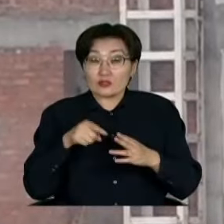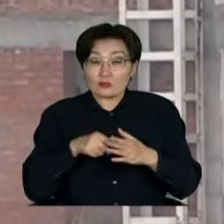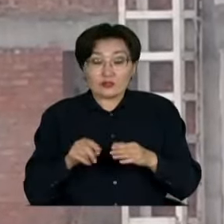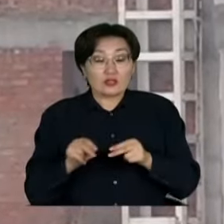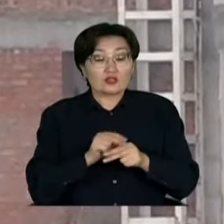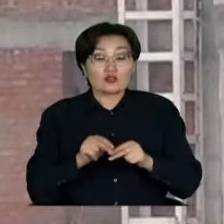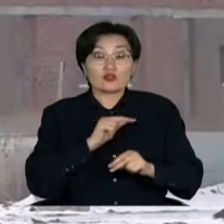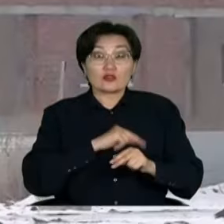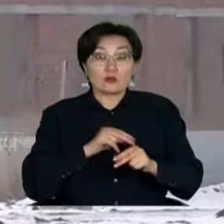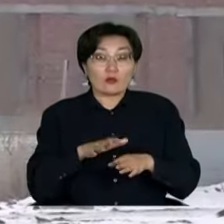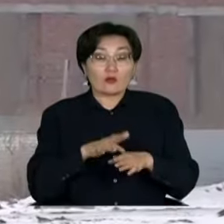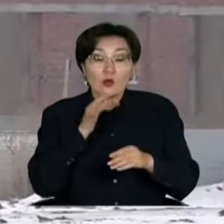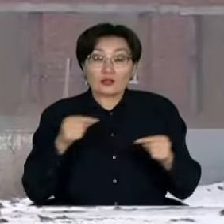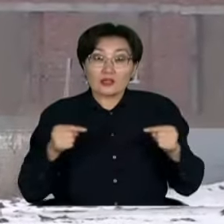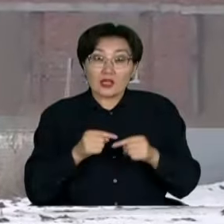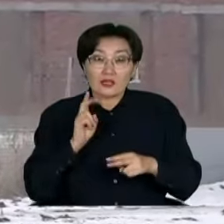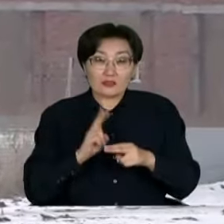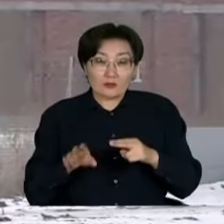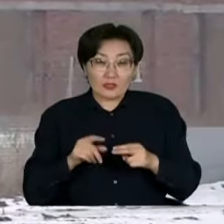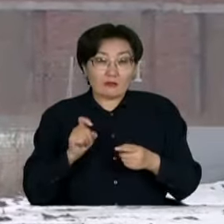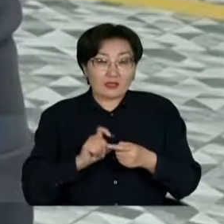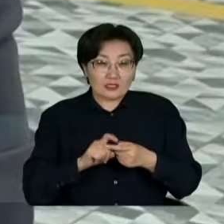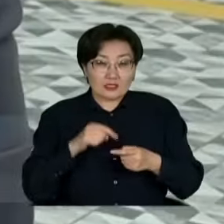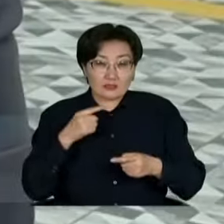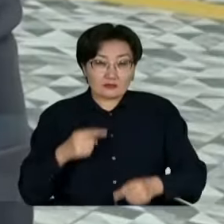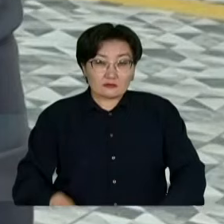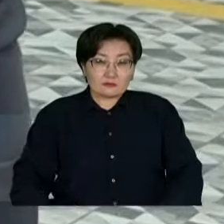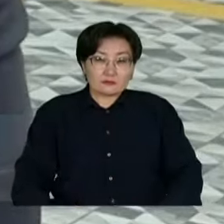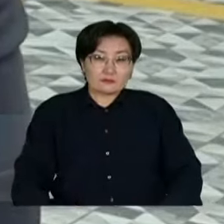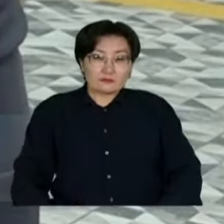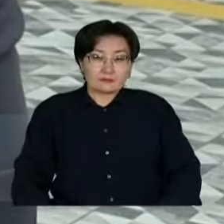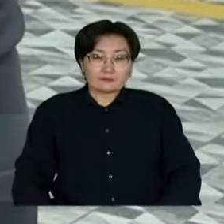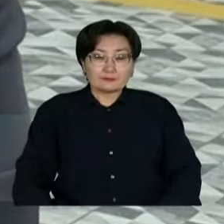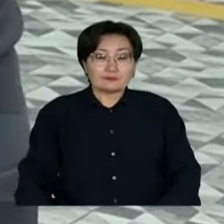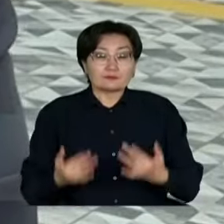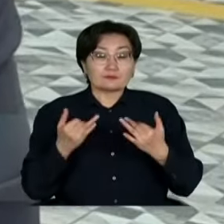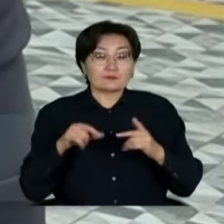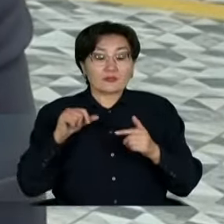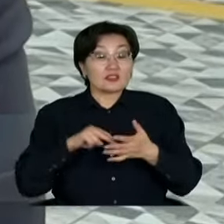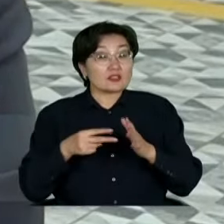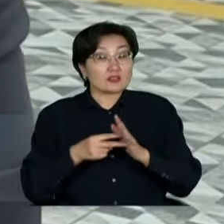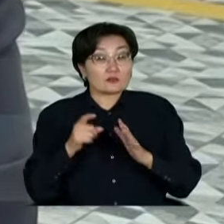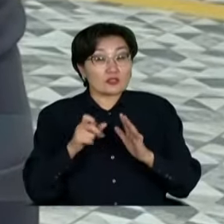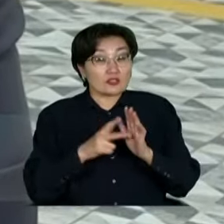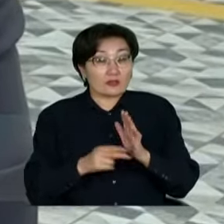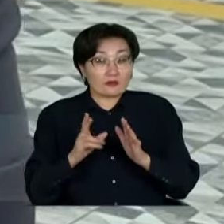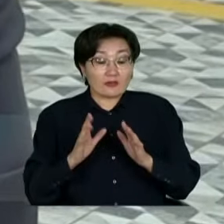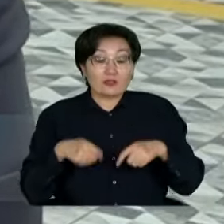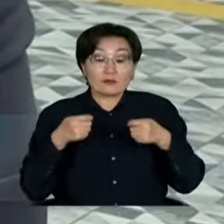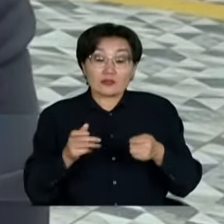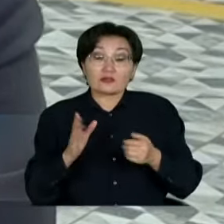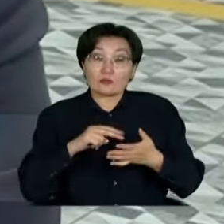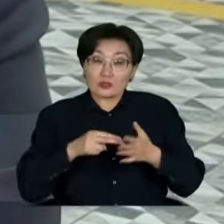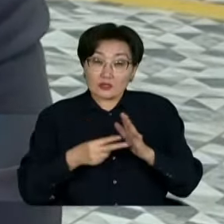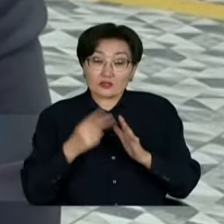жөндеу жұмыстарының уақытылы аяқталмағанымен байланыстырады. В этом году 180 квартир. Биылғы жоспарда 180 пәтер қарастырылған,